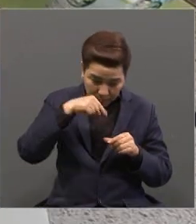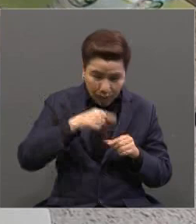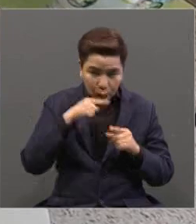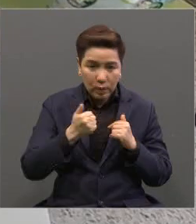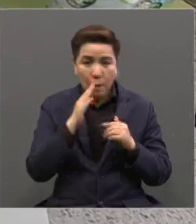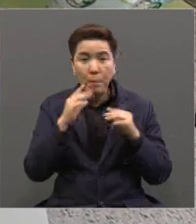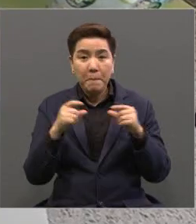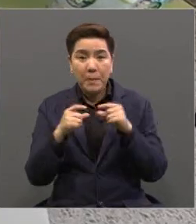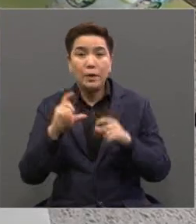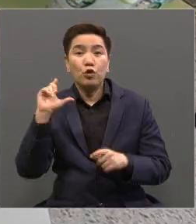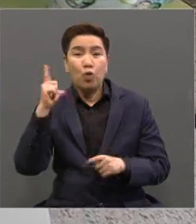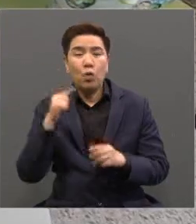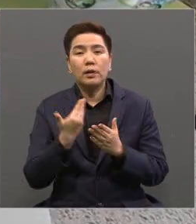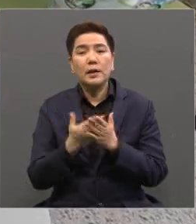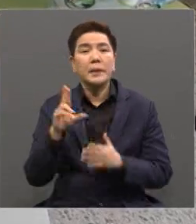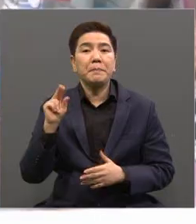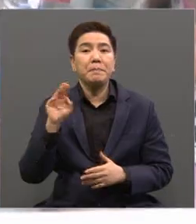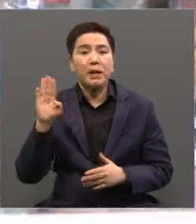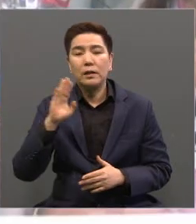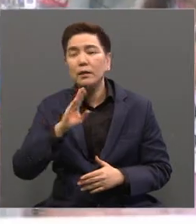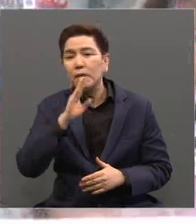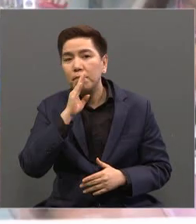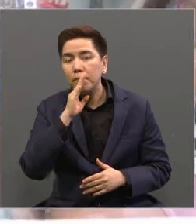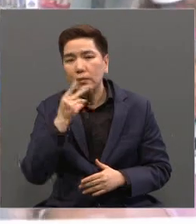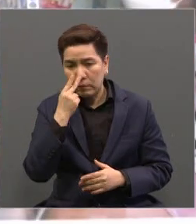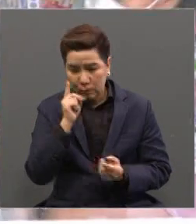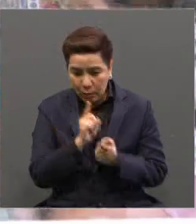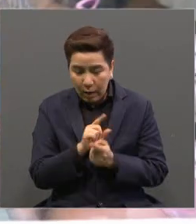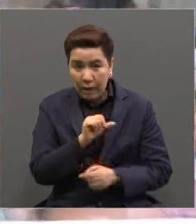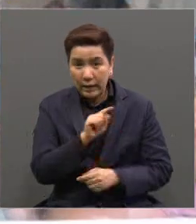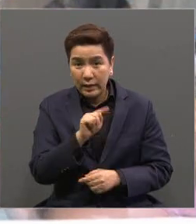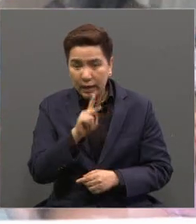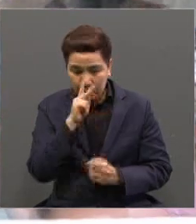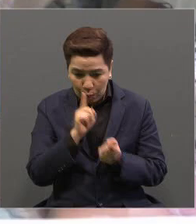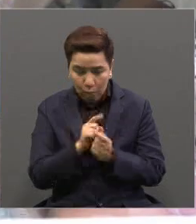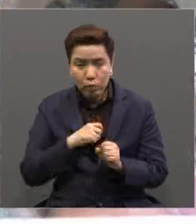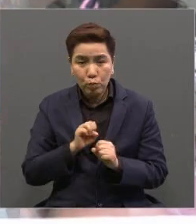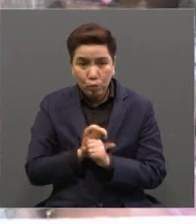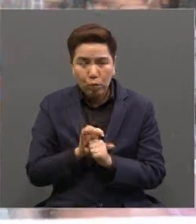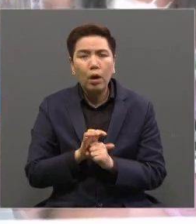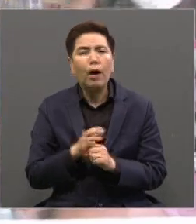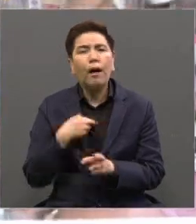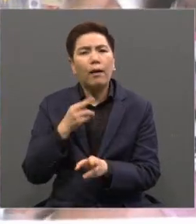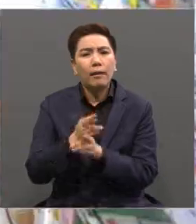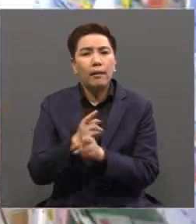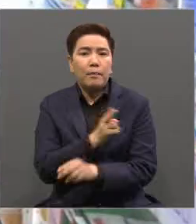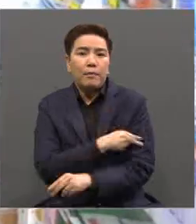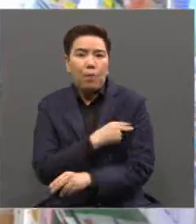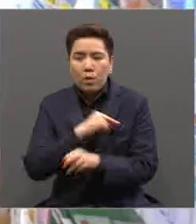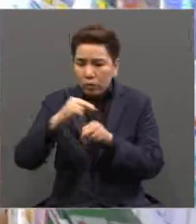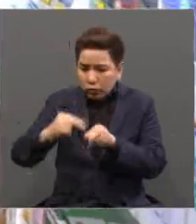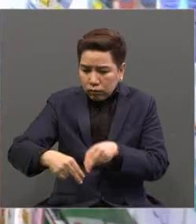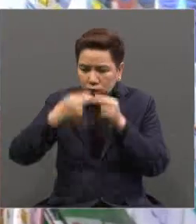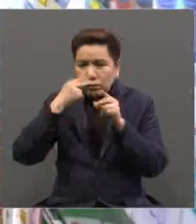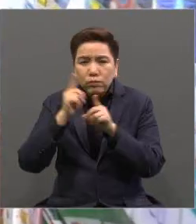ในสิทธิบัตรทองเนี่ยบัตรทอง 30บาทเนี่ยถ้าตรวจ edkแล้วเจอโควิด19ก็ยังสามารถพบแพทย์ออนไลน์นะคะ